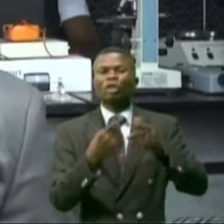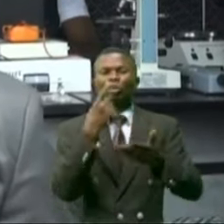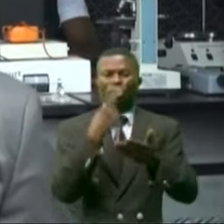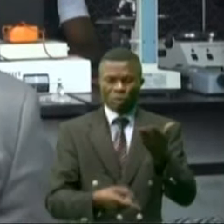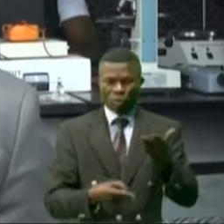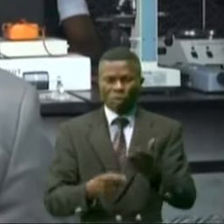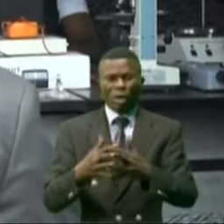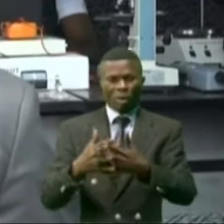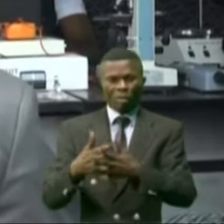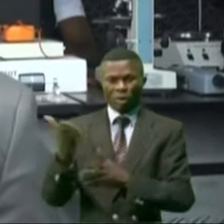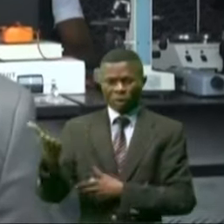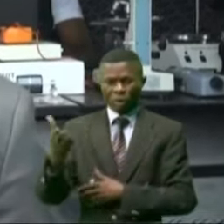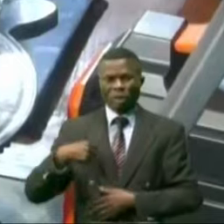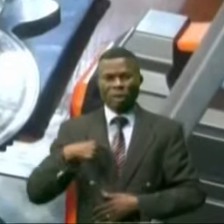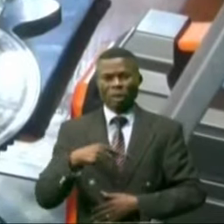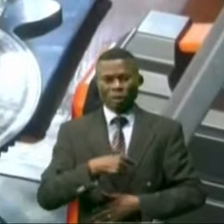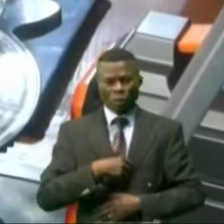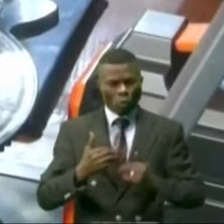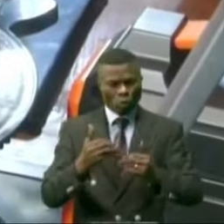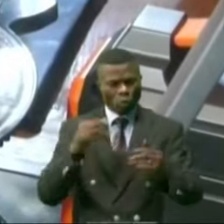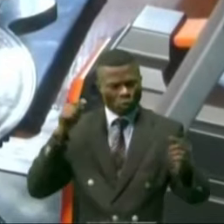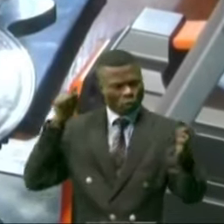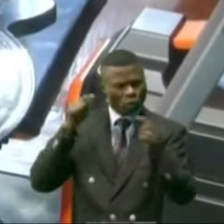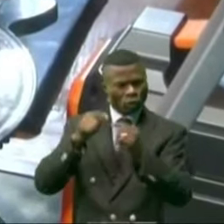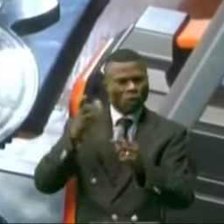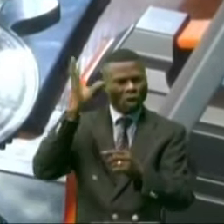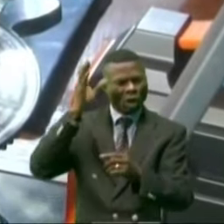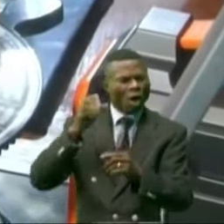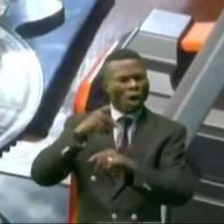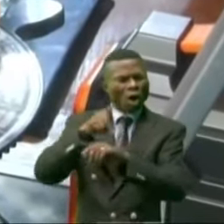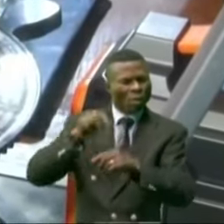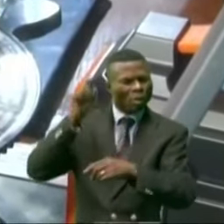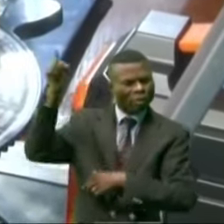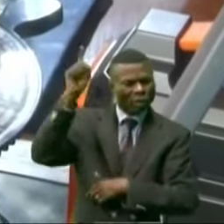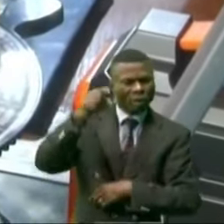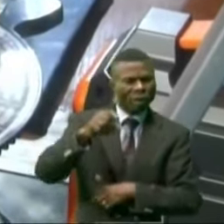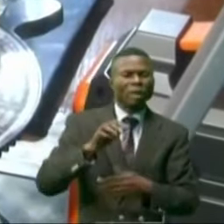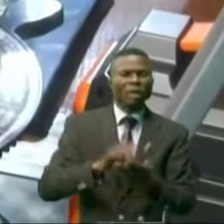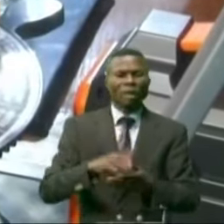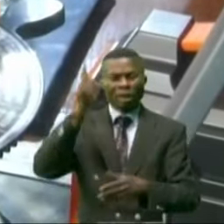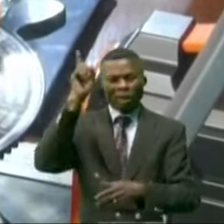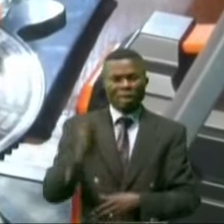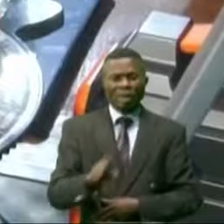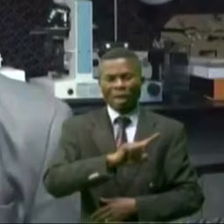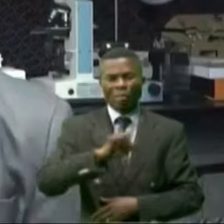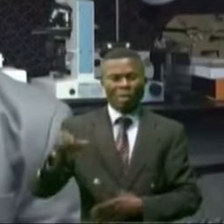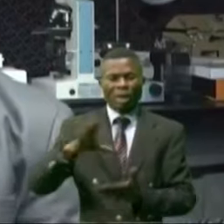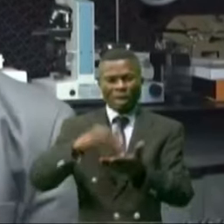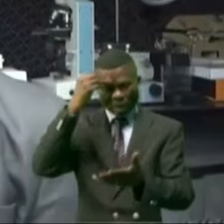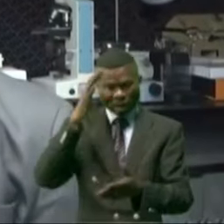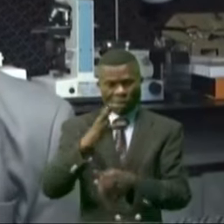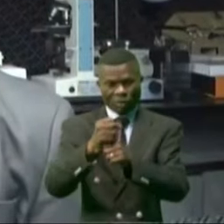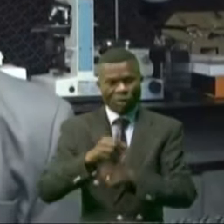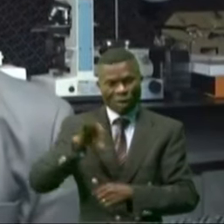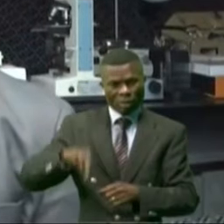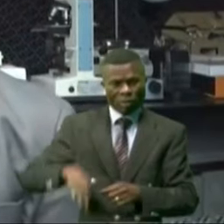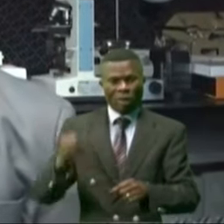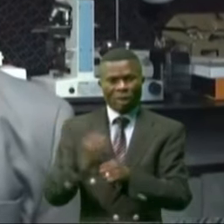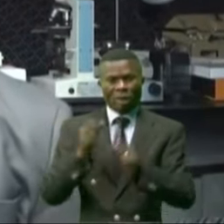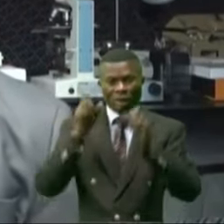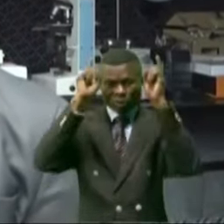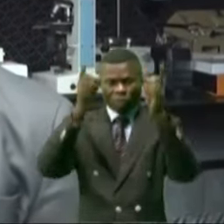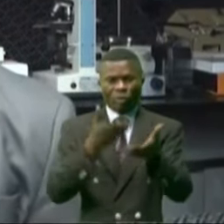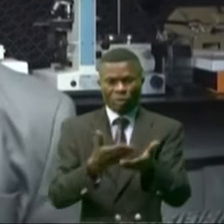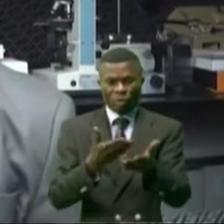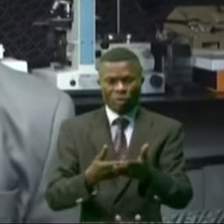ça, c'est que nous allons jusqu'au fin fond du pays. Au jour d'aujourd'hui, plus de 5000 élèves ont déjà bénéficié au service de ces bus.